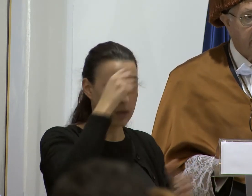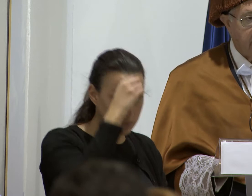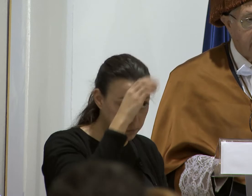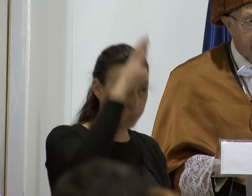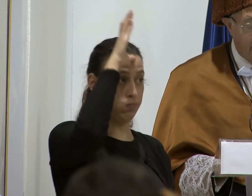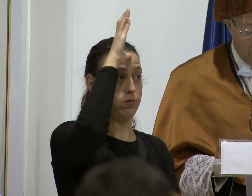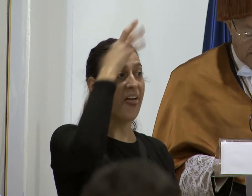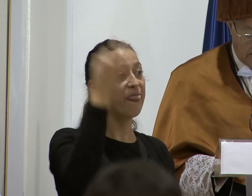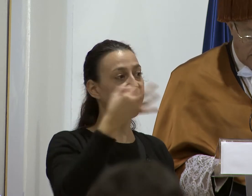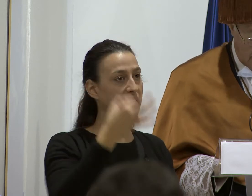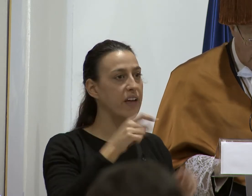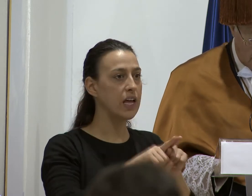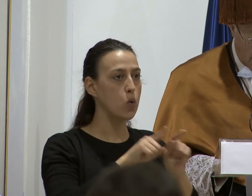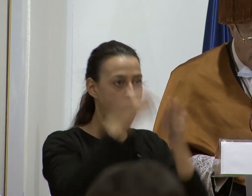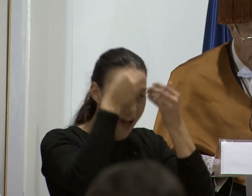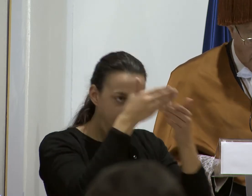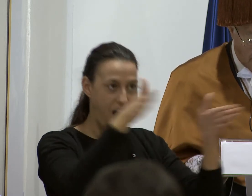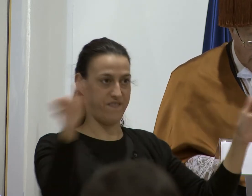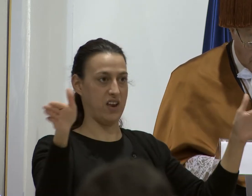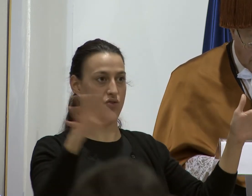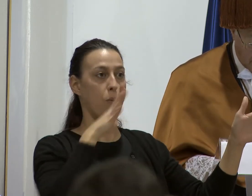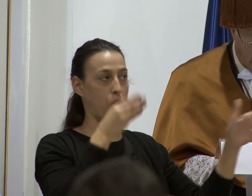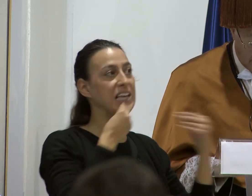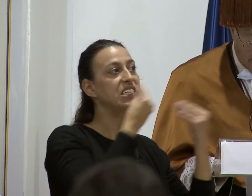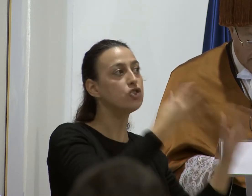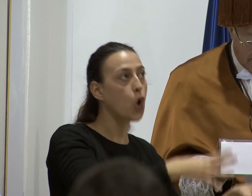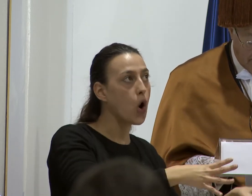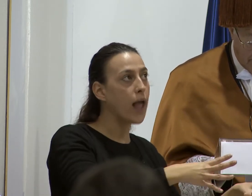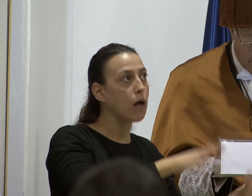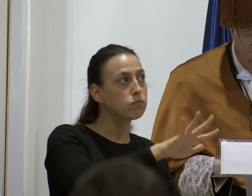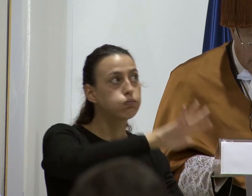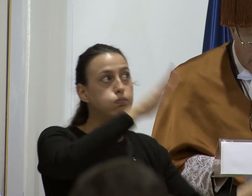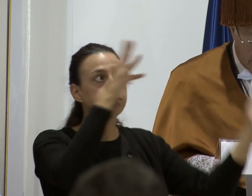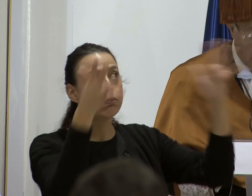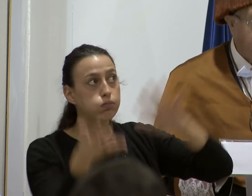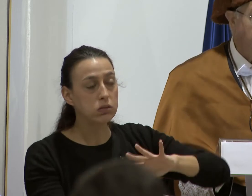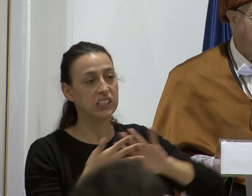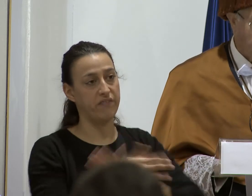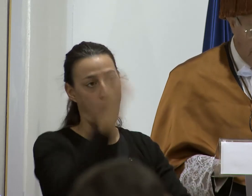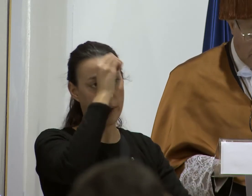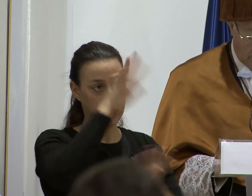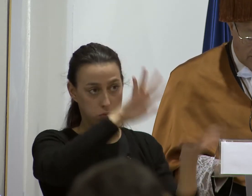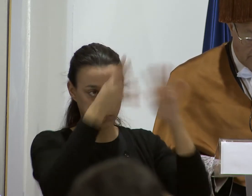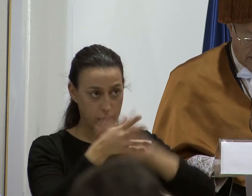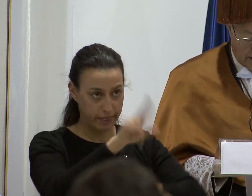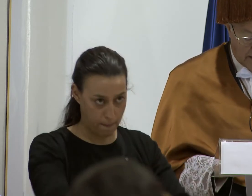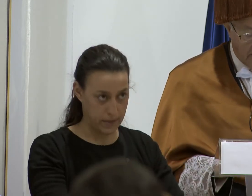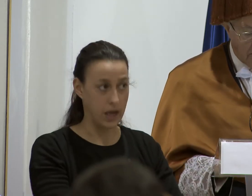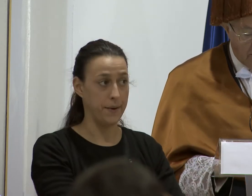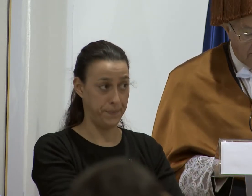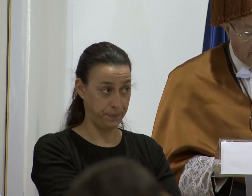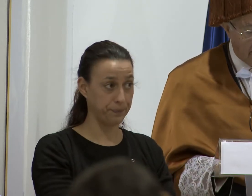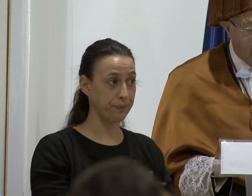saber hermenèutic. La història de les obres d'art és també, jo diria que sobretot,